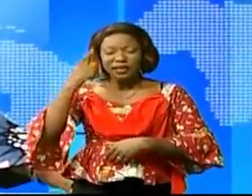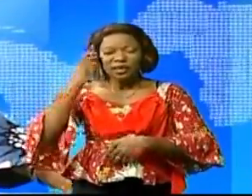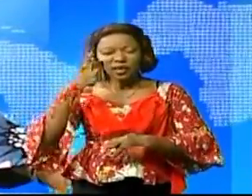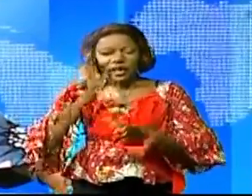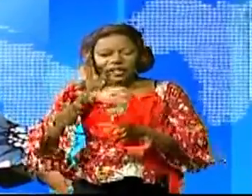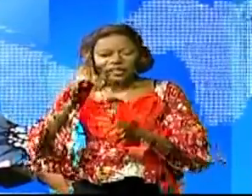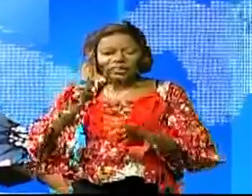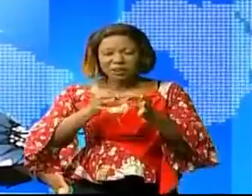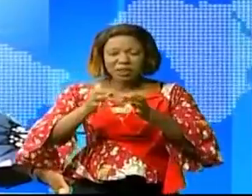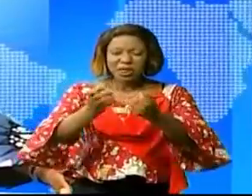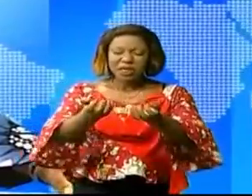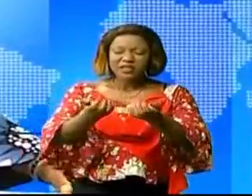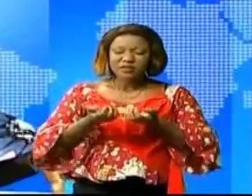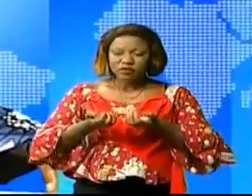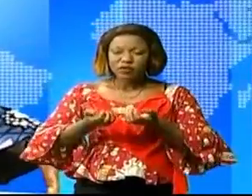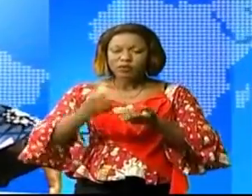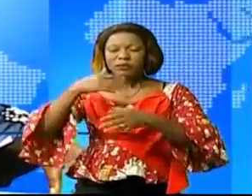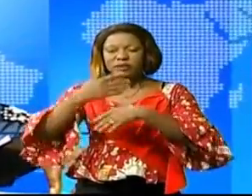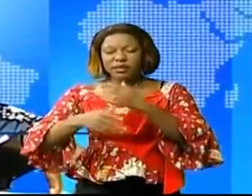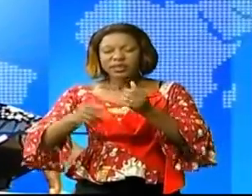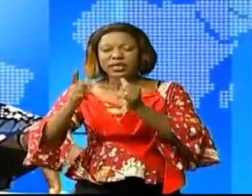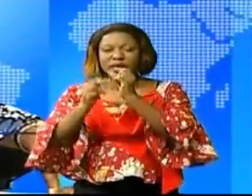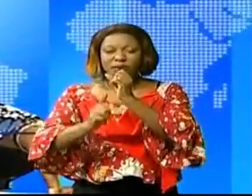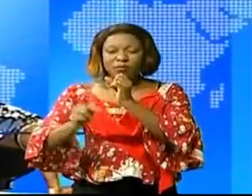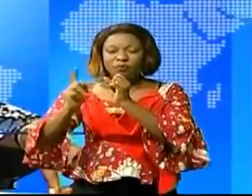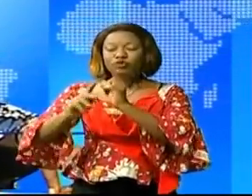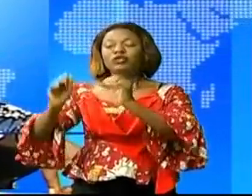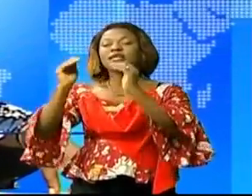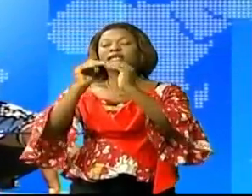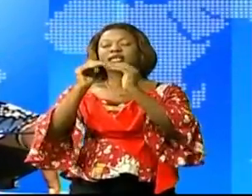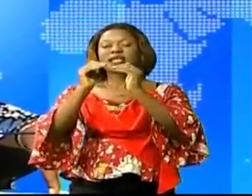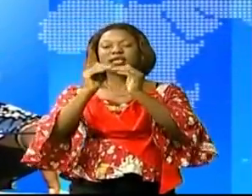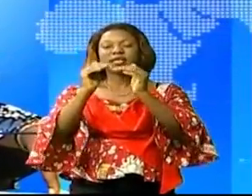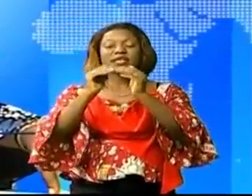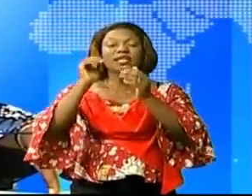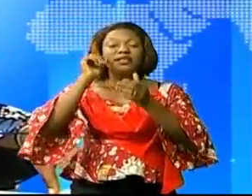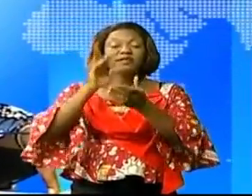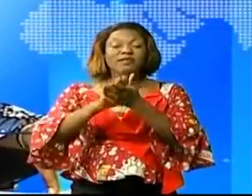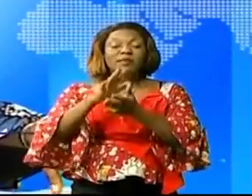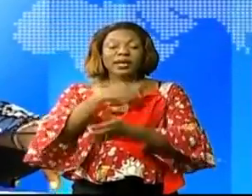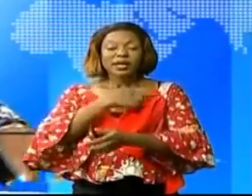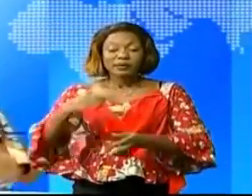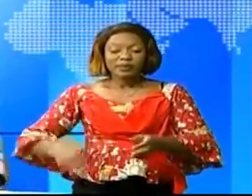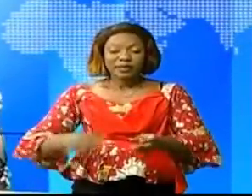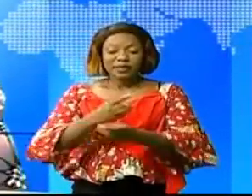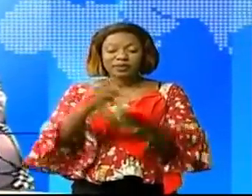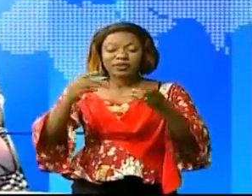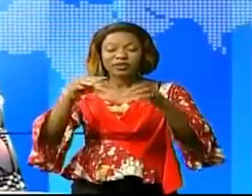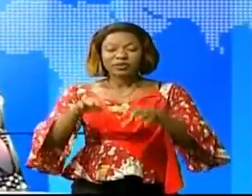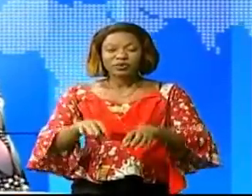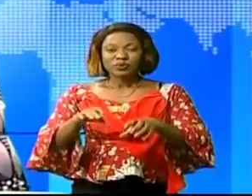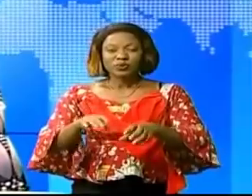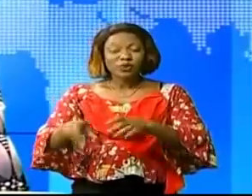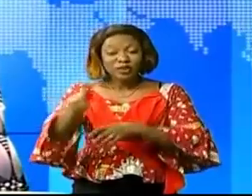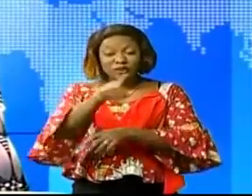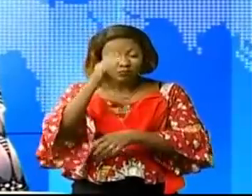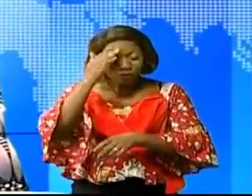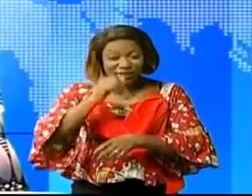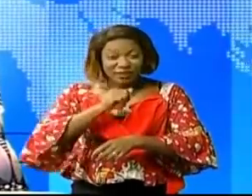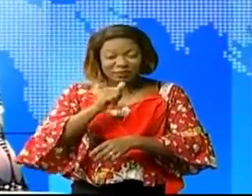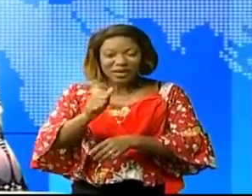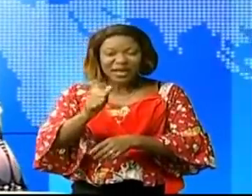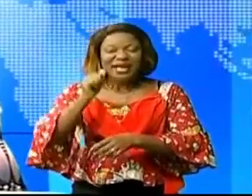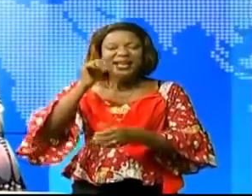efforts consentis dans la promotion de l'égalité du genre en République démocratique du Congo. Si vous ne le savez pas, les